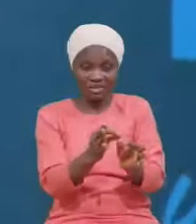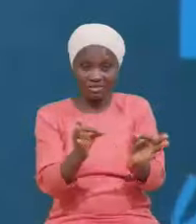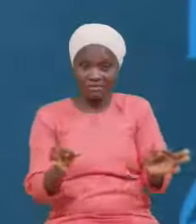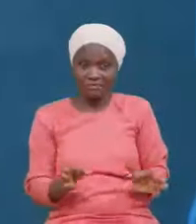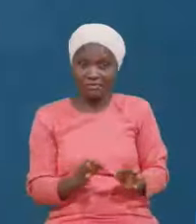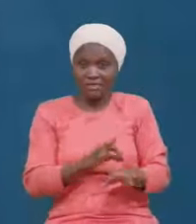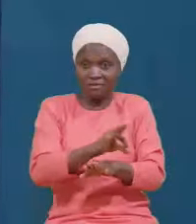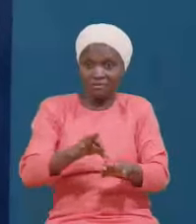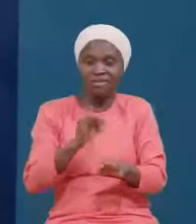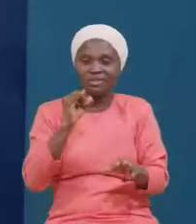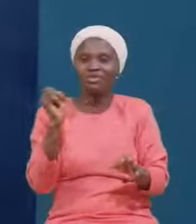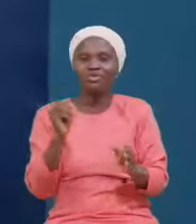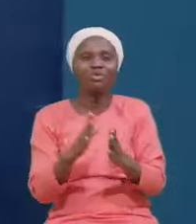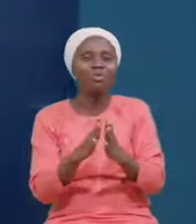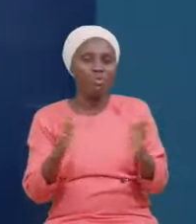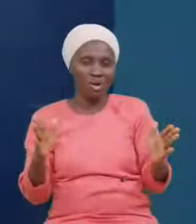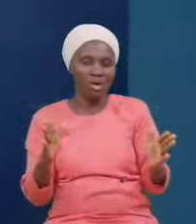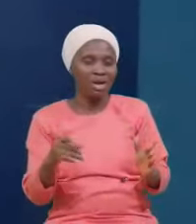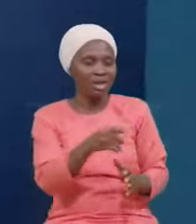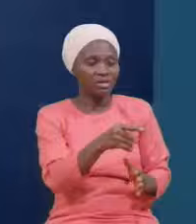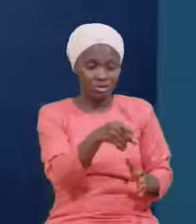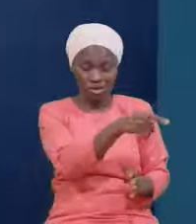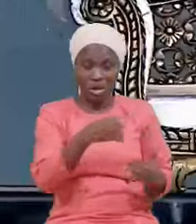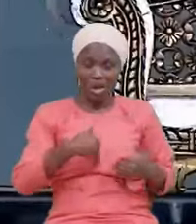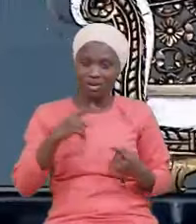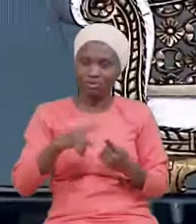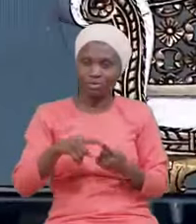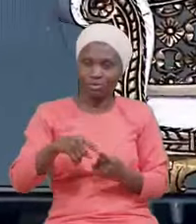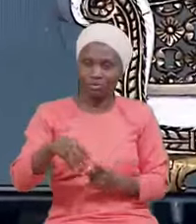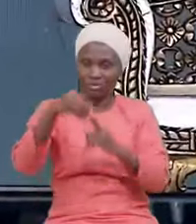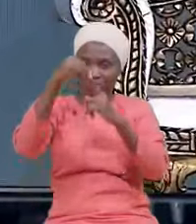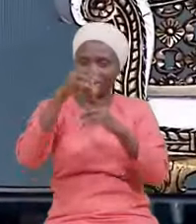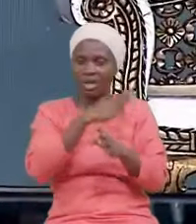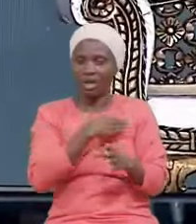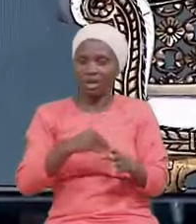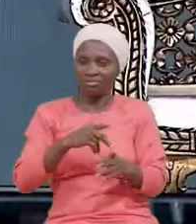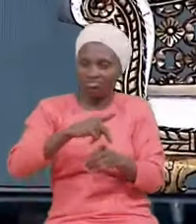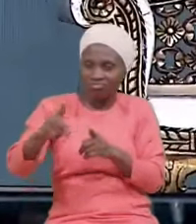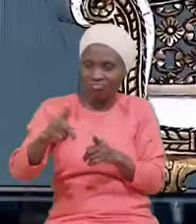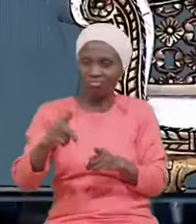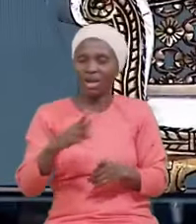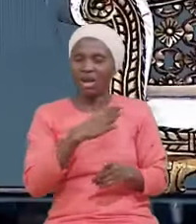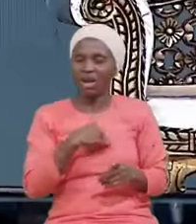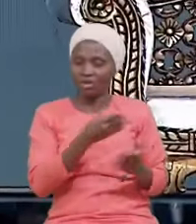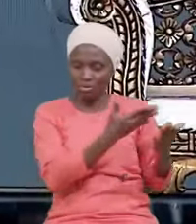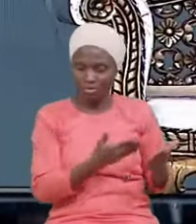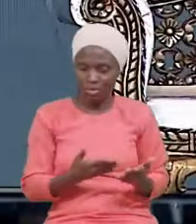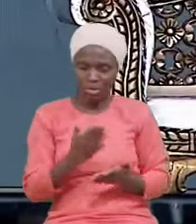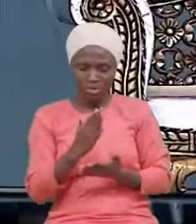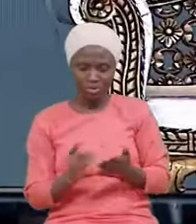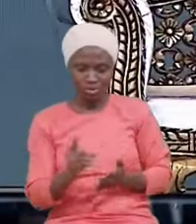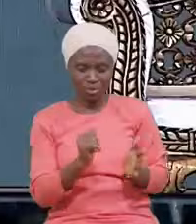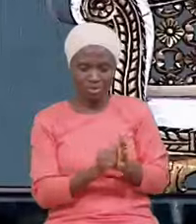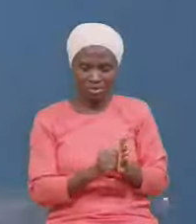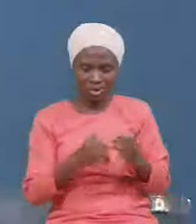దాన్ని గమనించినప్పుడు వారు దాంట్లో ప్రత్యేకత పొందాలి. You bring somebody possessed with devils to